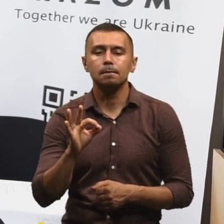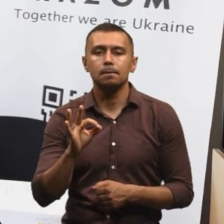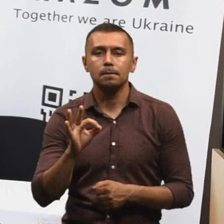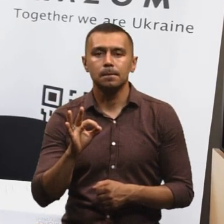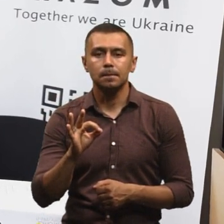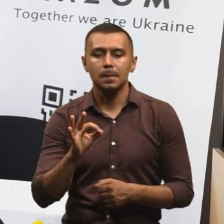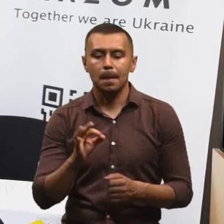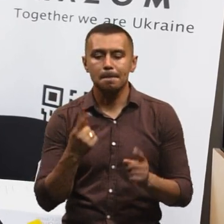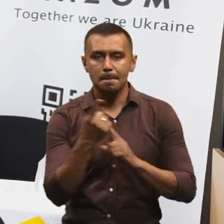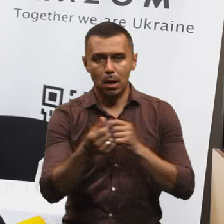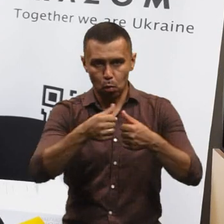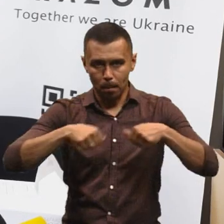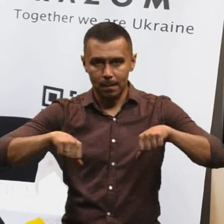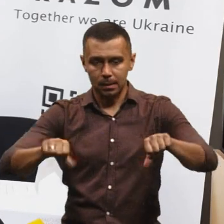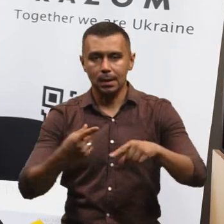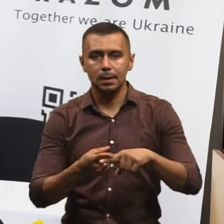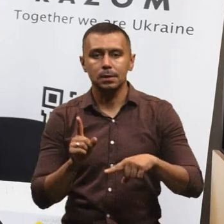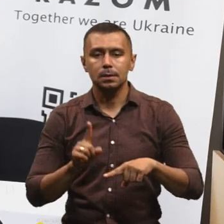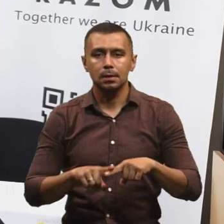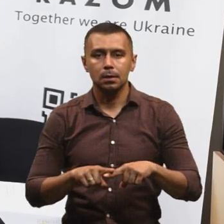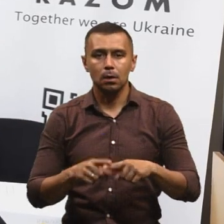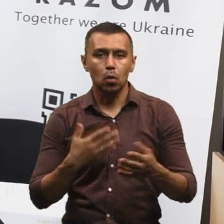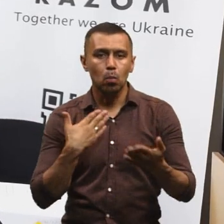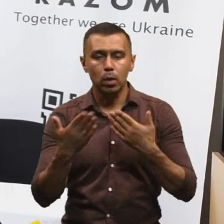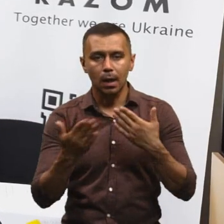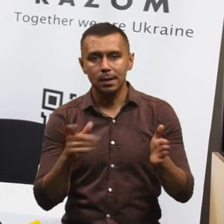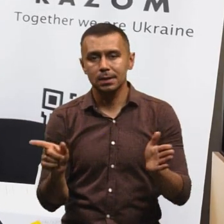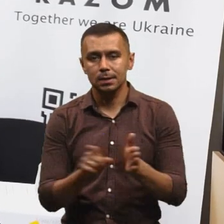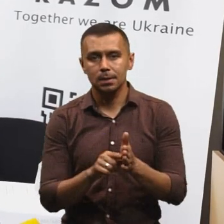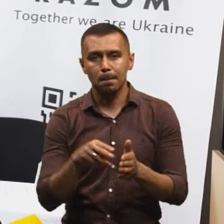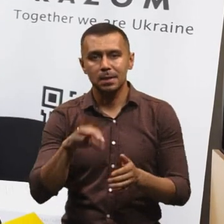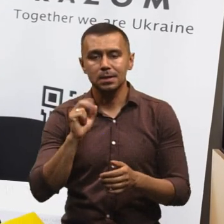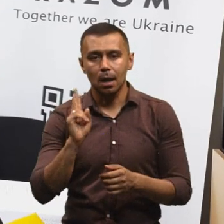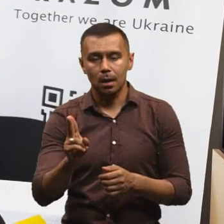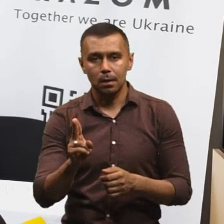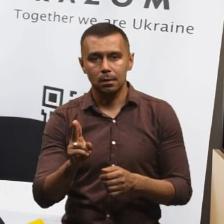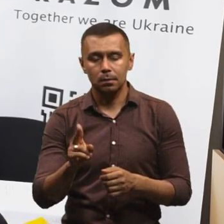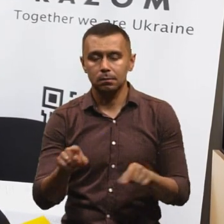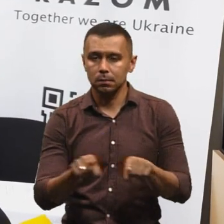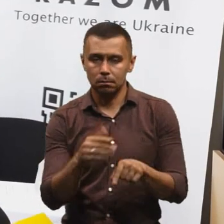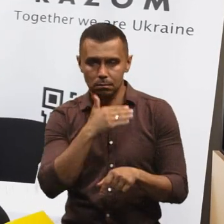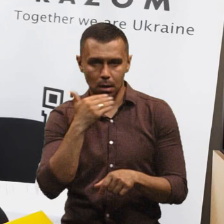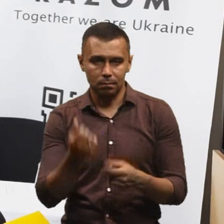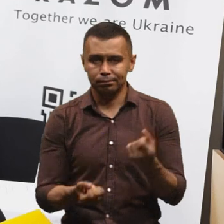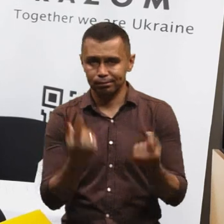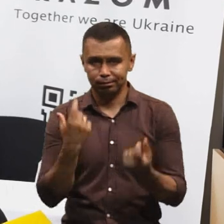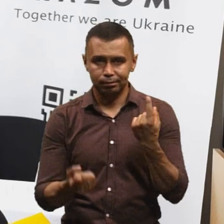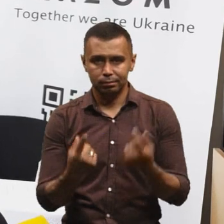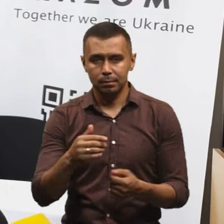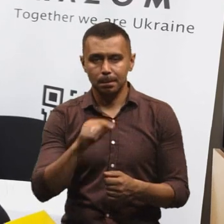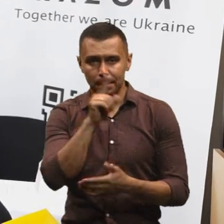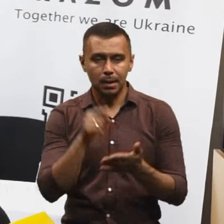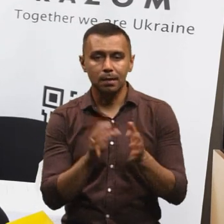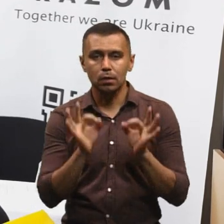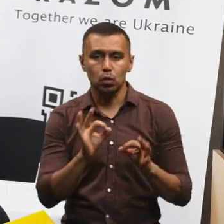перекомісії це комунікація з мсеком Та теж дуже багато виникає питань Ну і